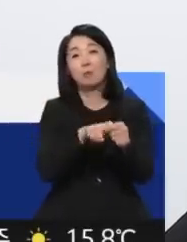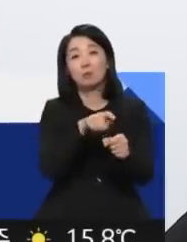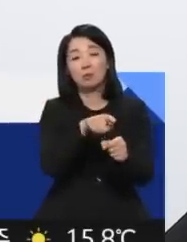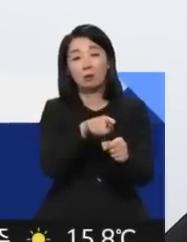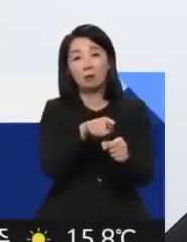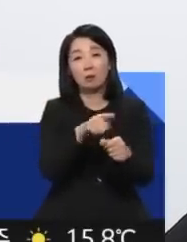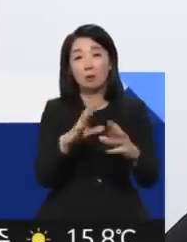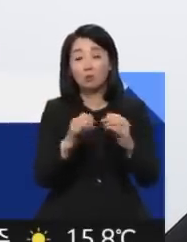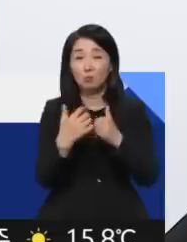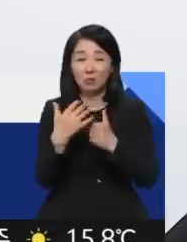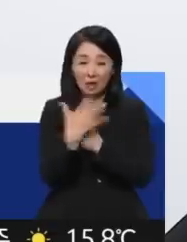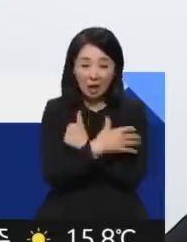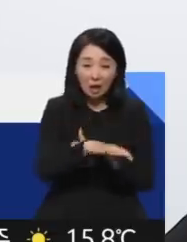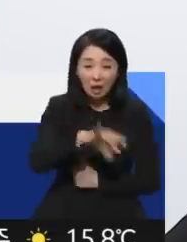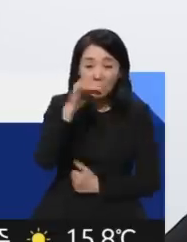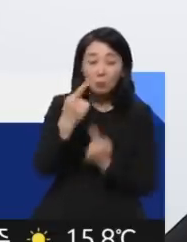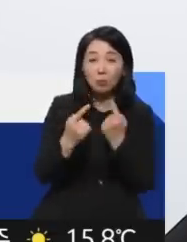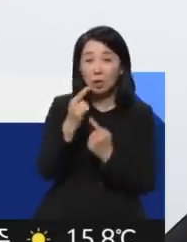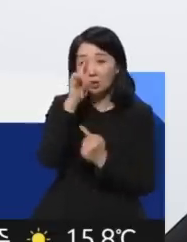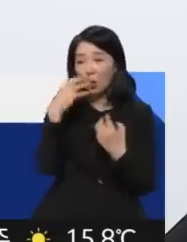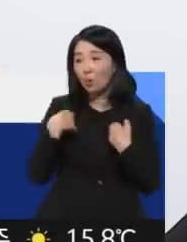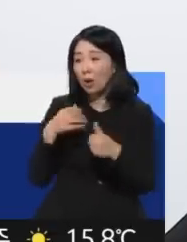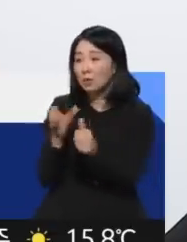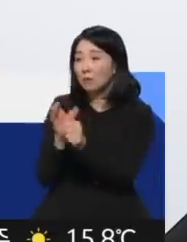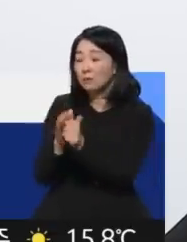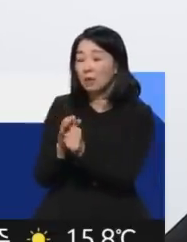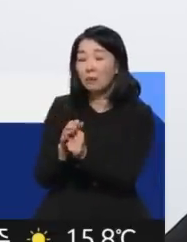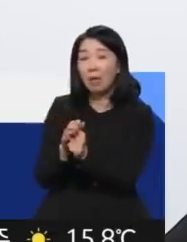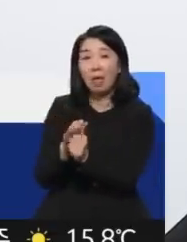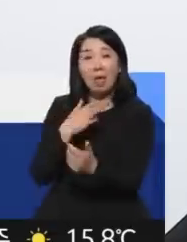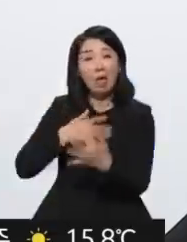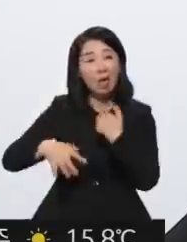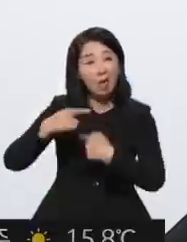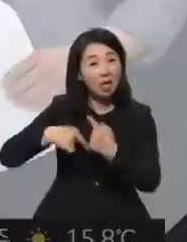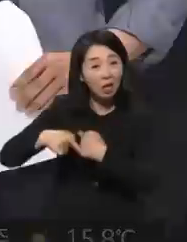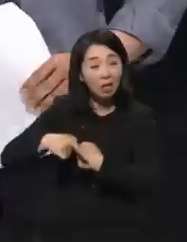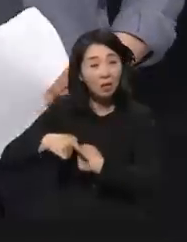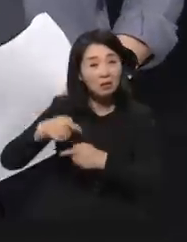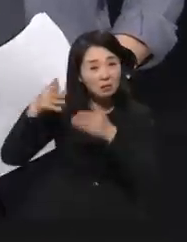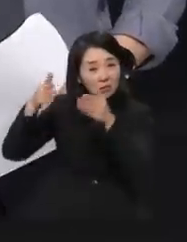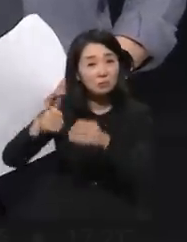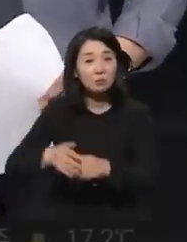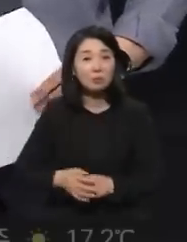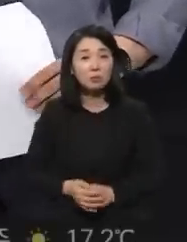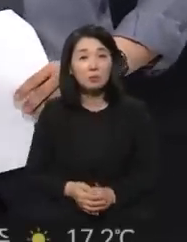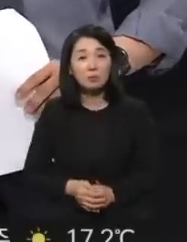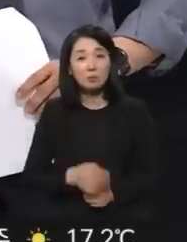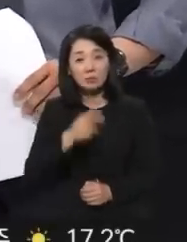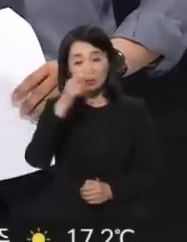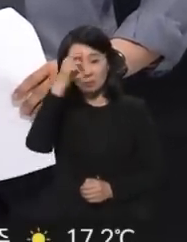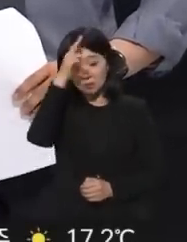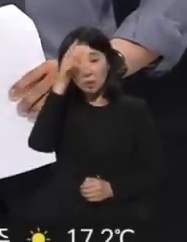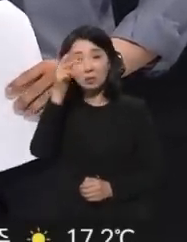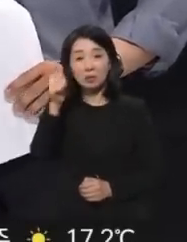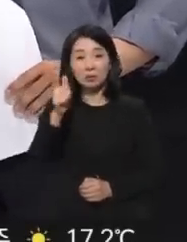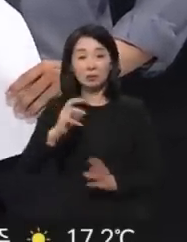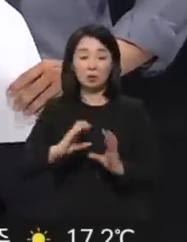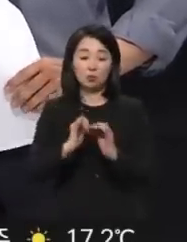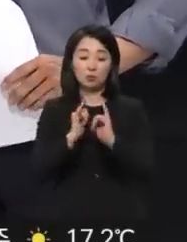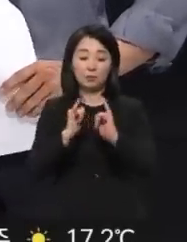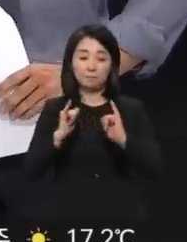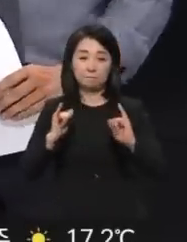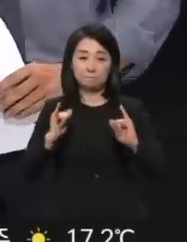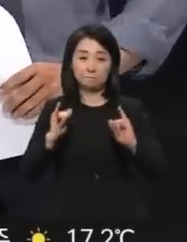안위보다 정권 책임론 회피에만 몰두한 것입니다. 결국 경찰청장이 국민 앞에서 고개를